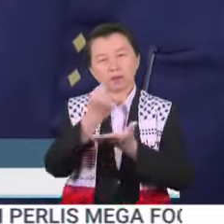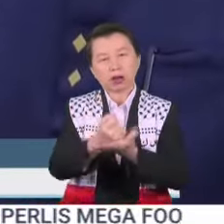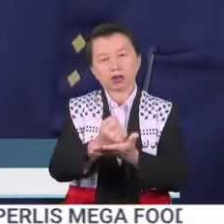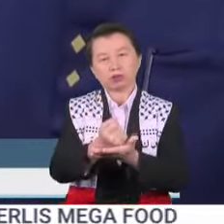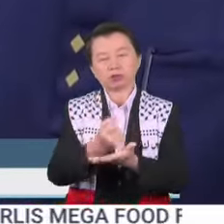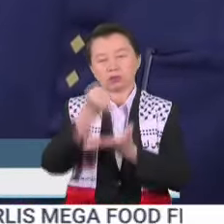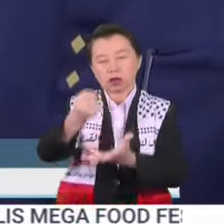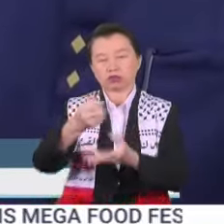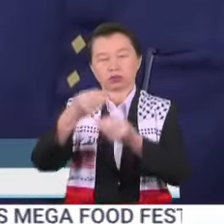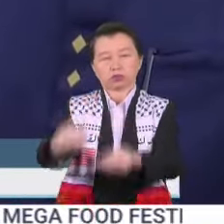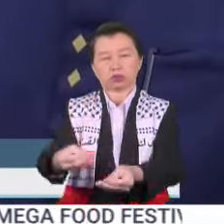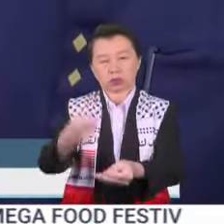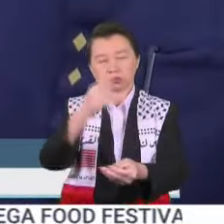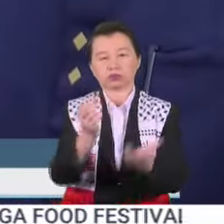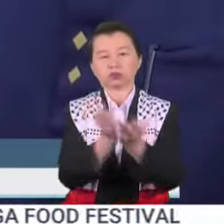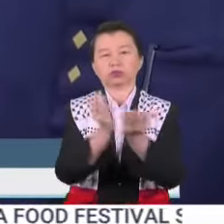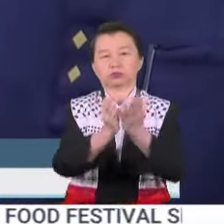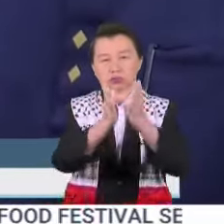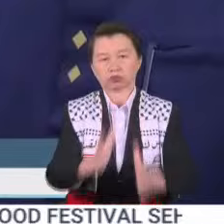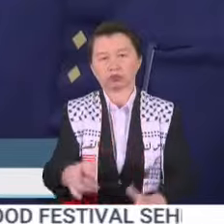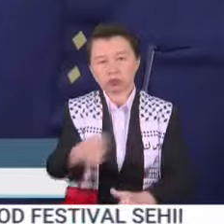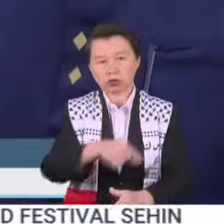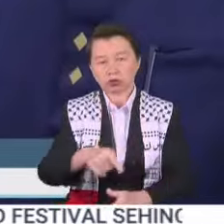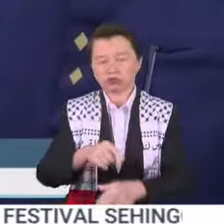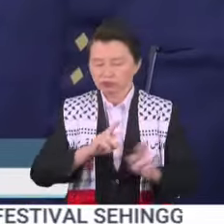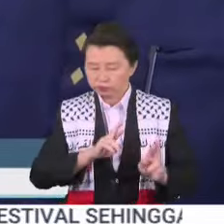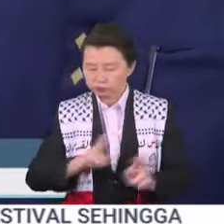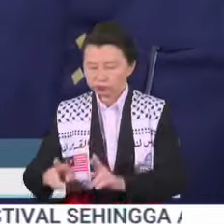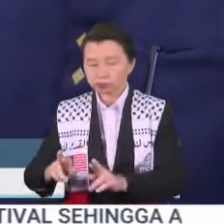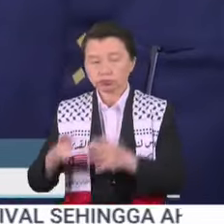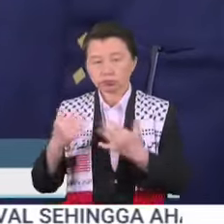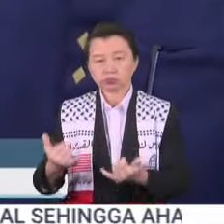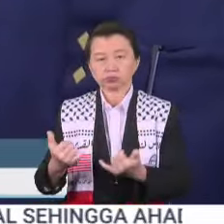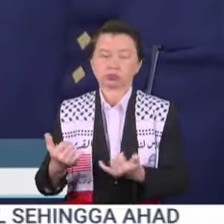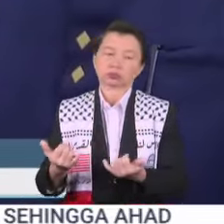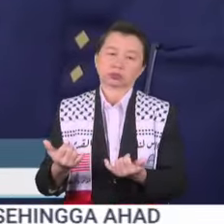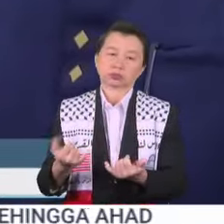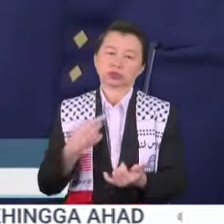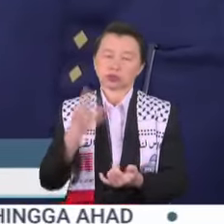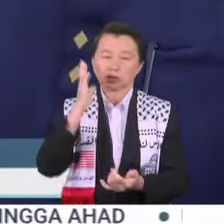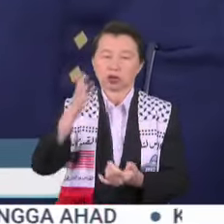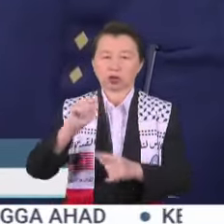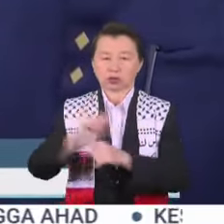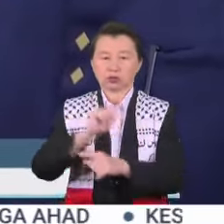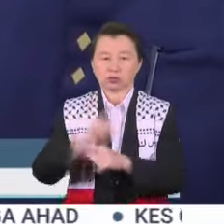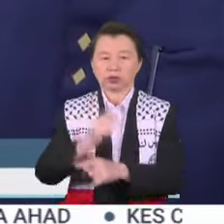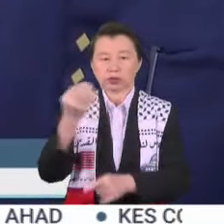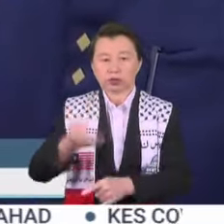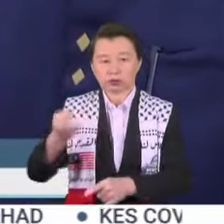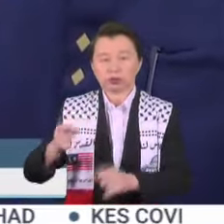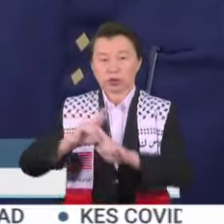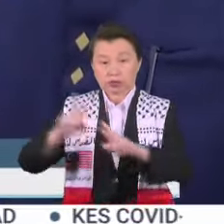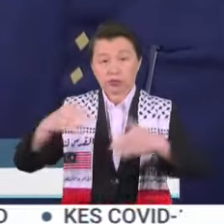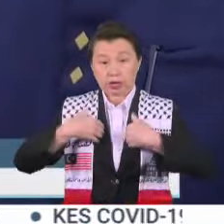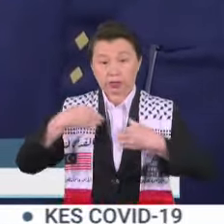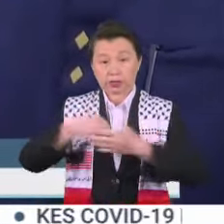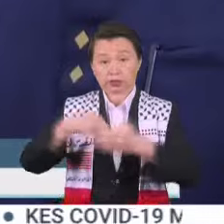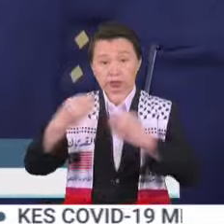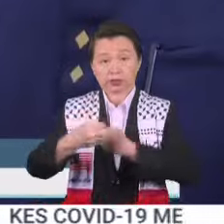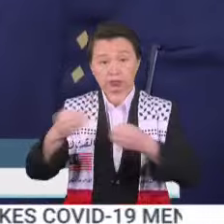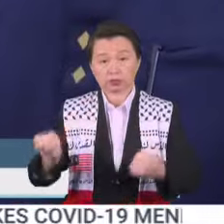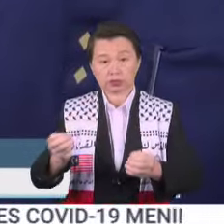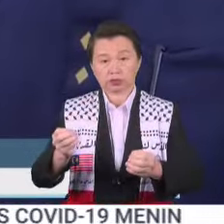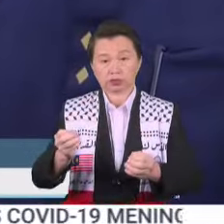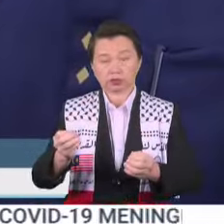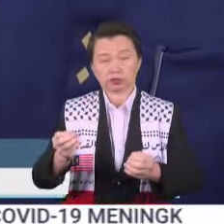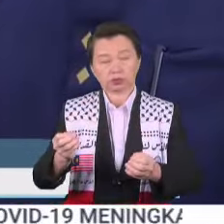kita berikan kepada murid-murid berkenaan. Perancangan pada ketika ini ialah kita akan menggunakan kemudahan sedia ada di pejabat,